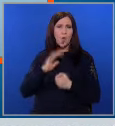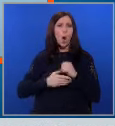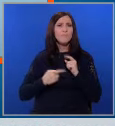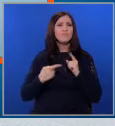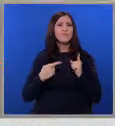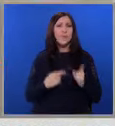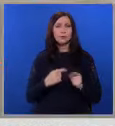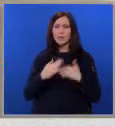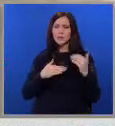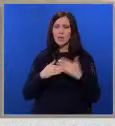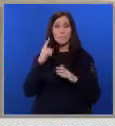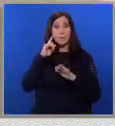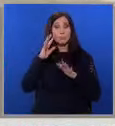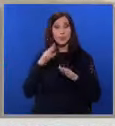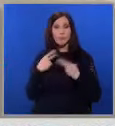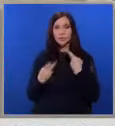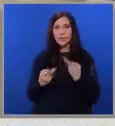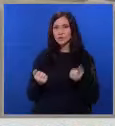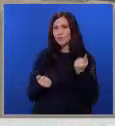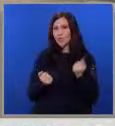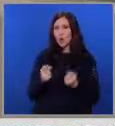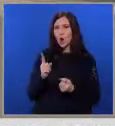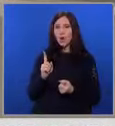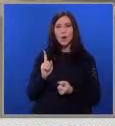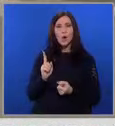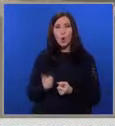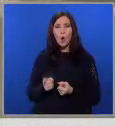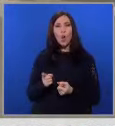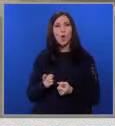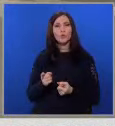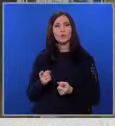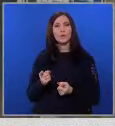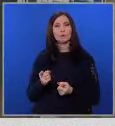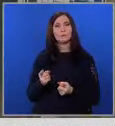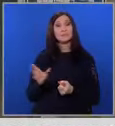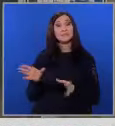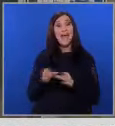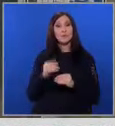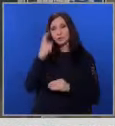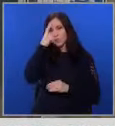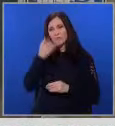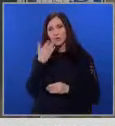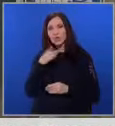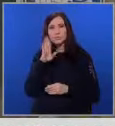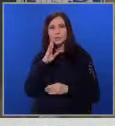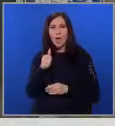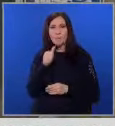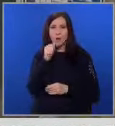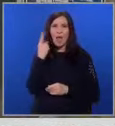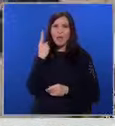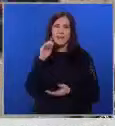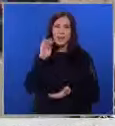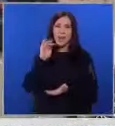на предположения. В показанията си шофьорът, който е возил Чубанов, е разказал, че мъжът е изпил около литър вино час преди